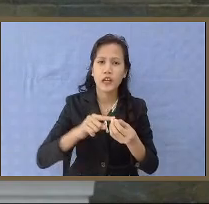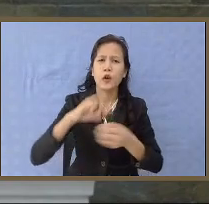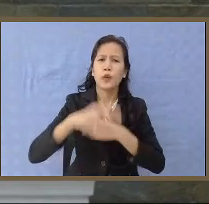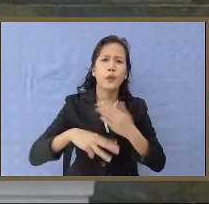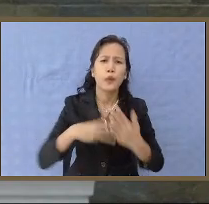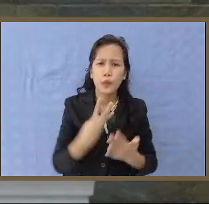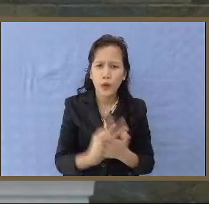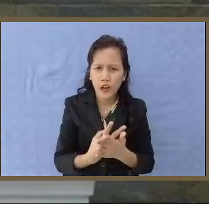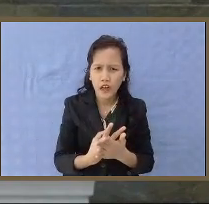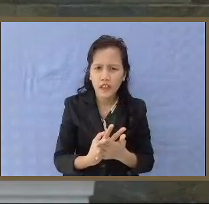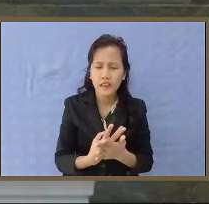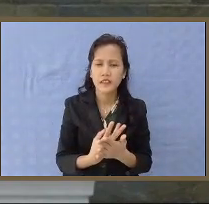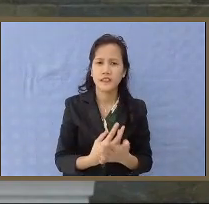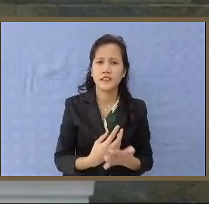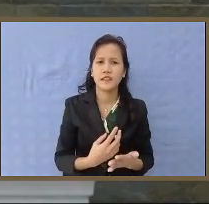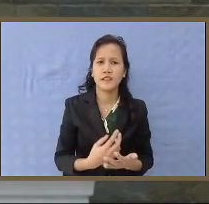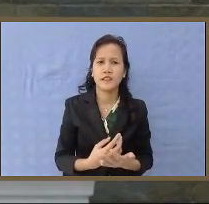home,